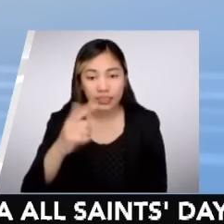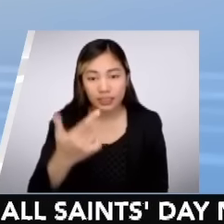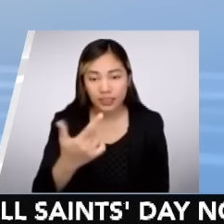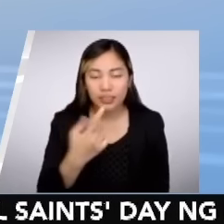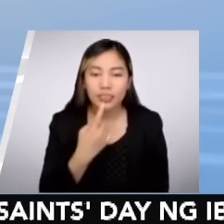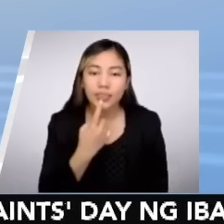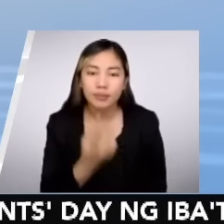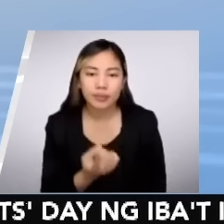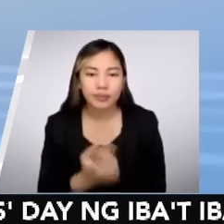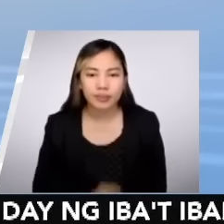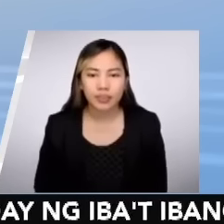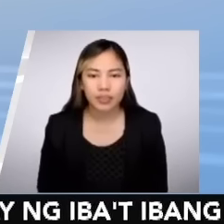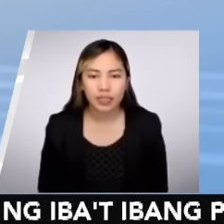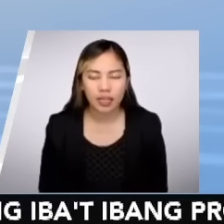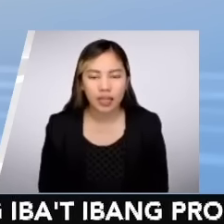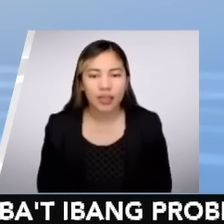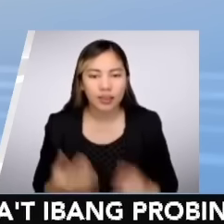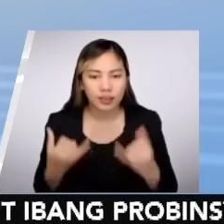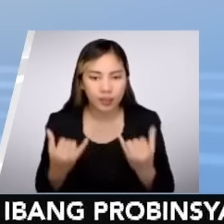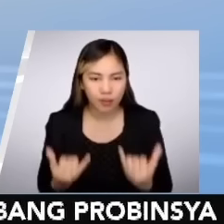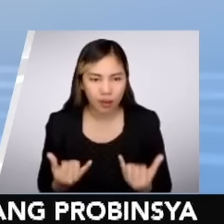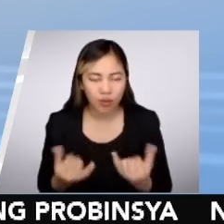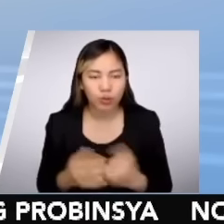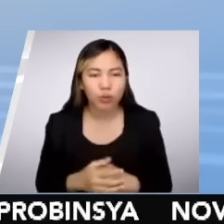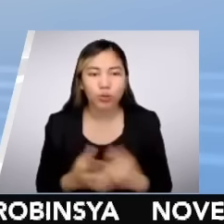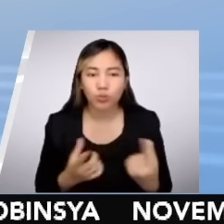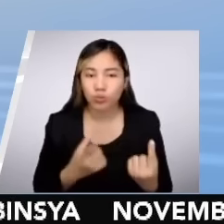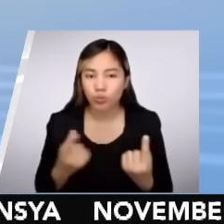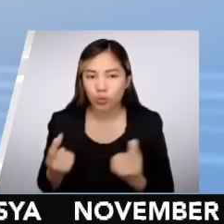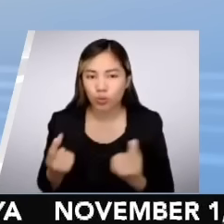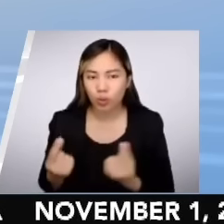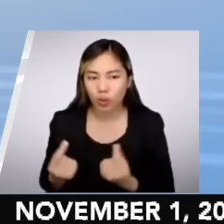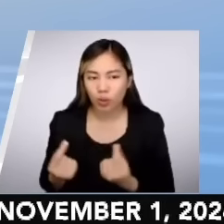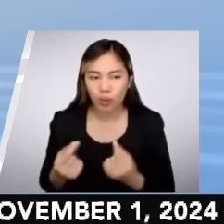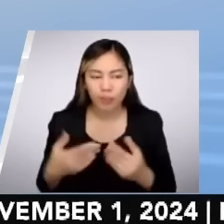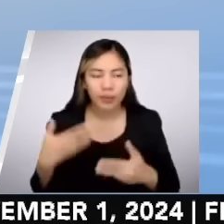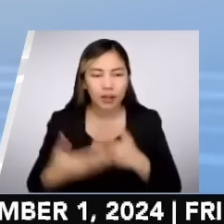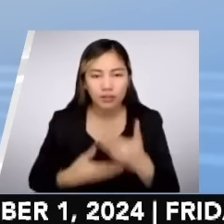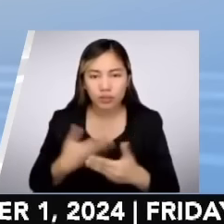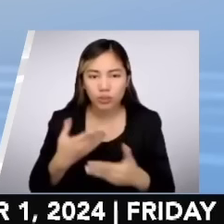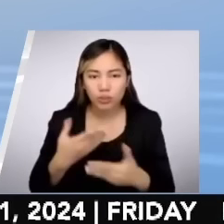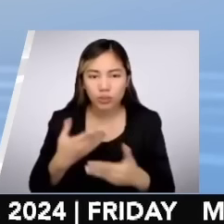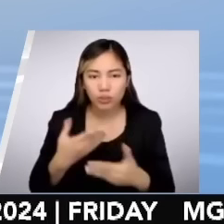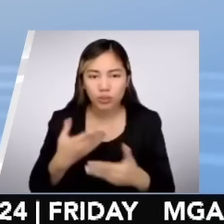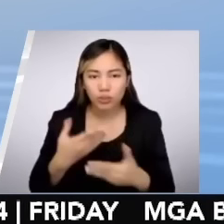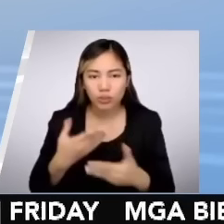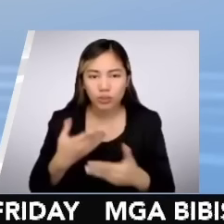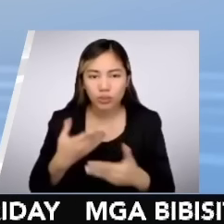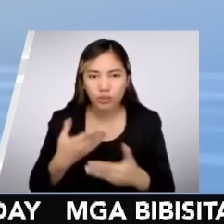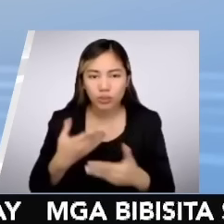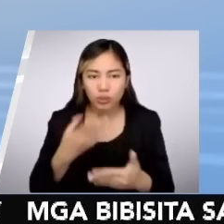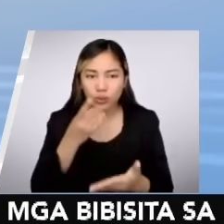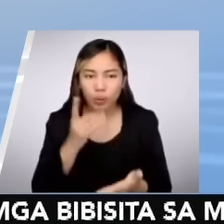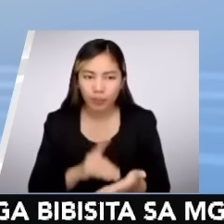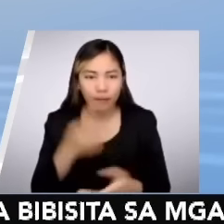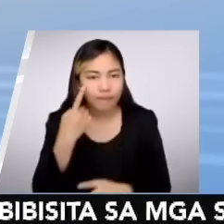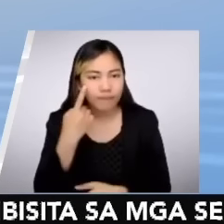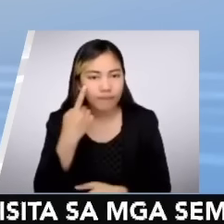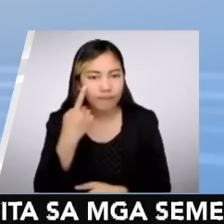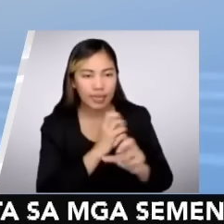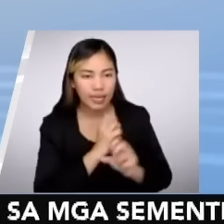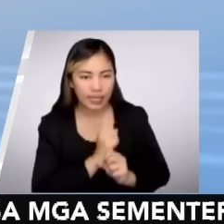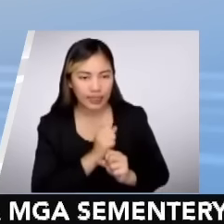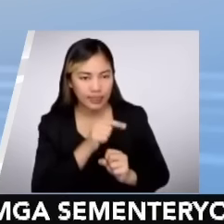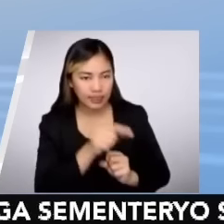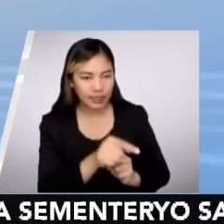na o minamadali na nila ang pagproseso sa mga dokumento para sa towing operation o pag-tow sa nasabing barko dahil